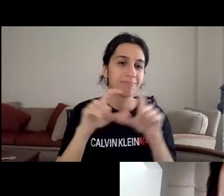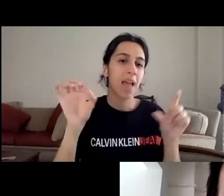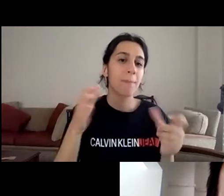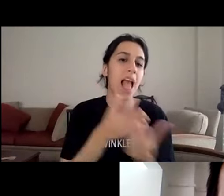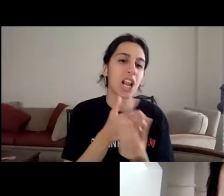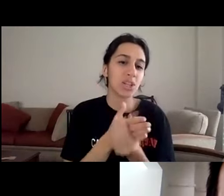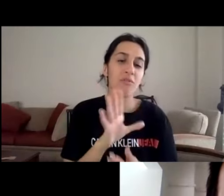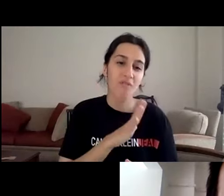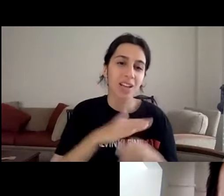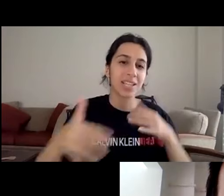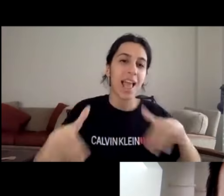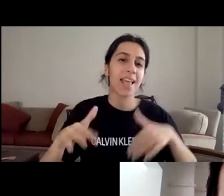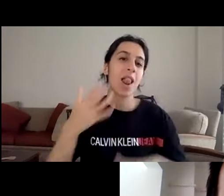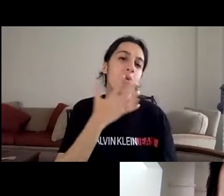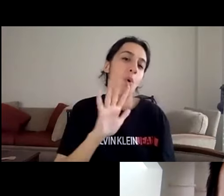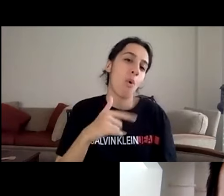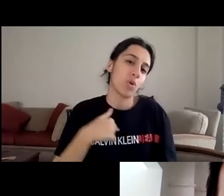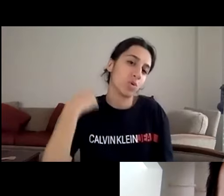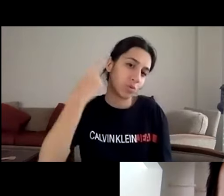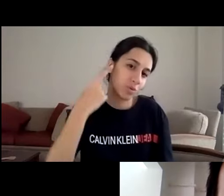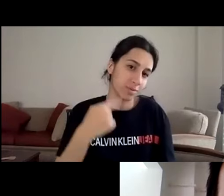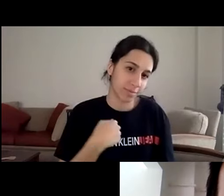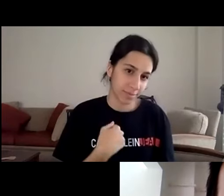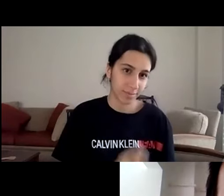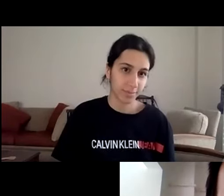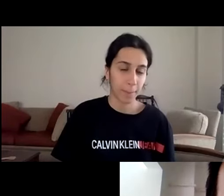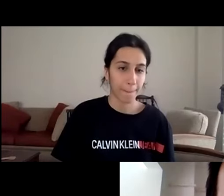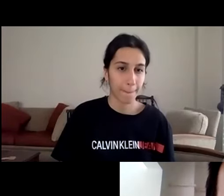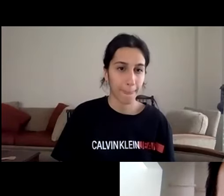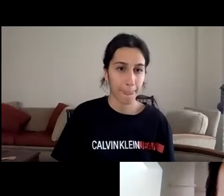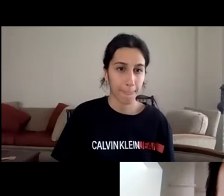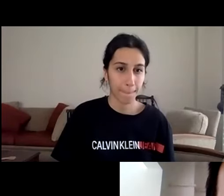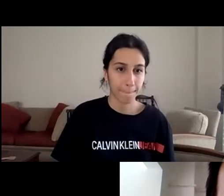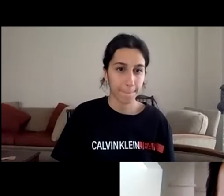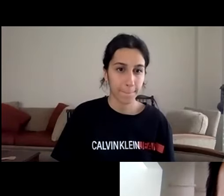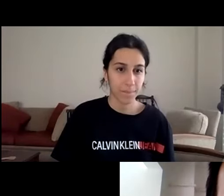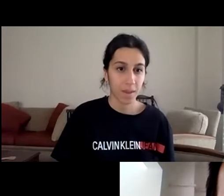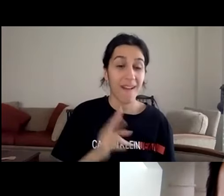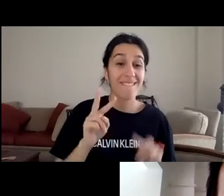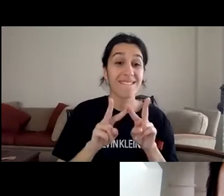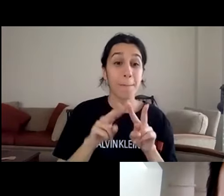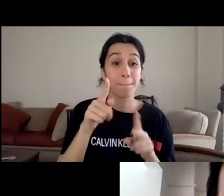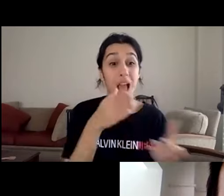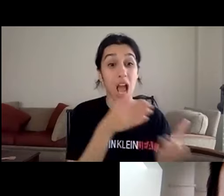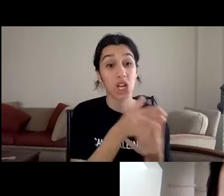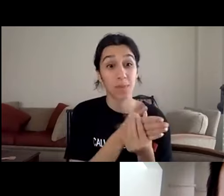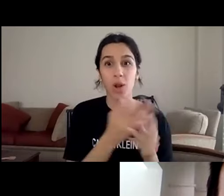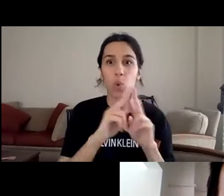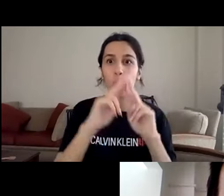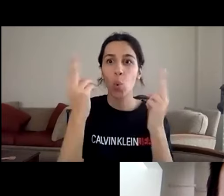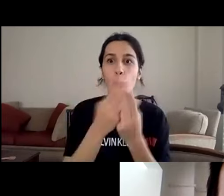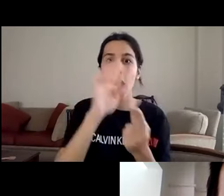erişilebilirlik varsa engellilik yoktur üzerinden devam ediyoruz. En yukarıda da tabii böyle. Ama web erişilebilir dünya bu kadar mobil hale